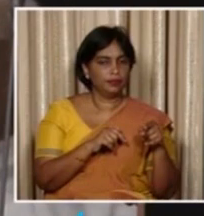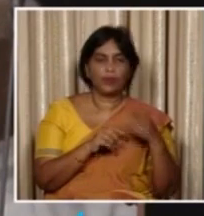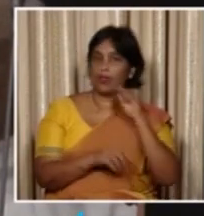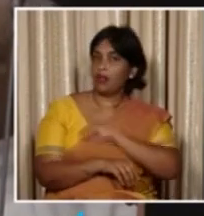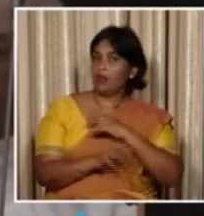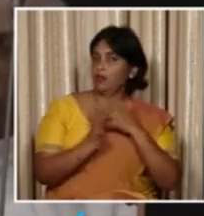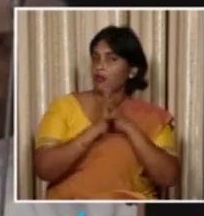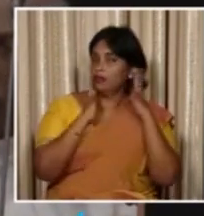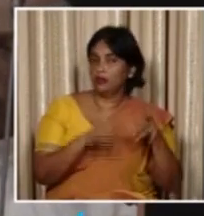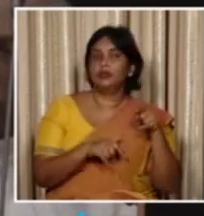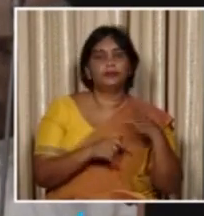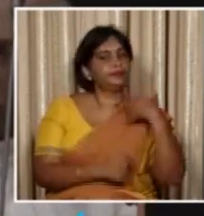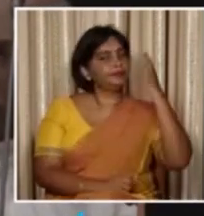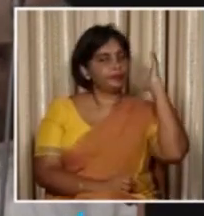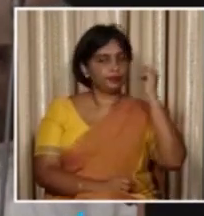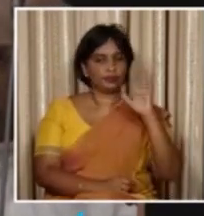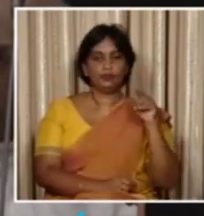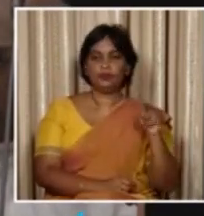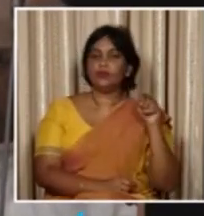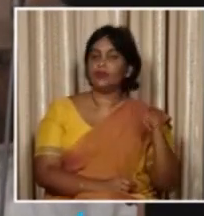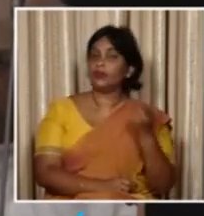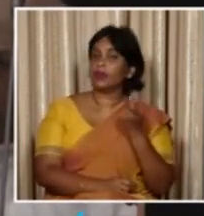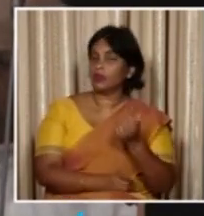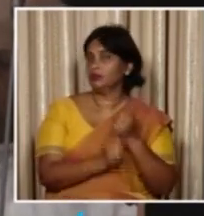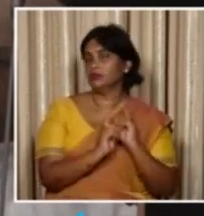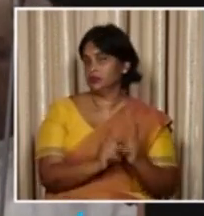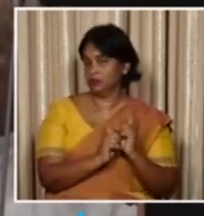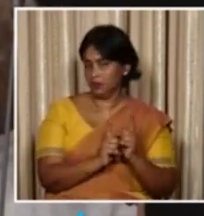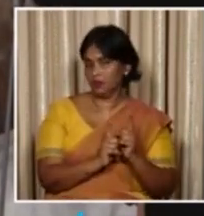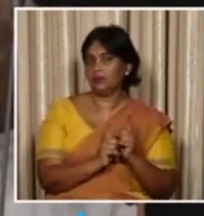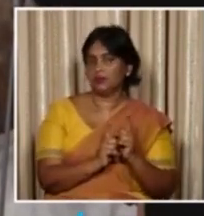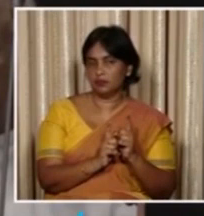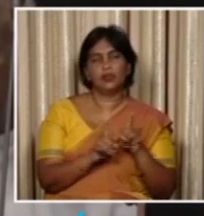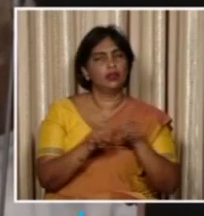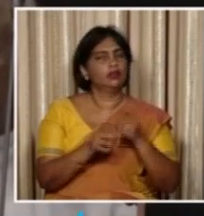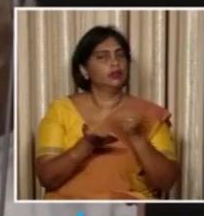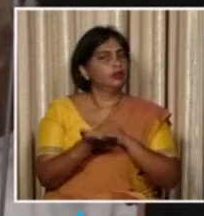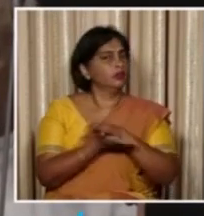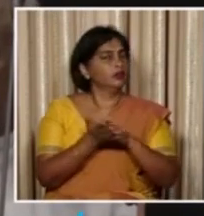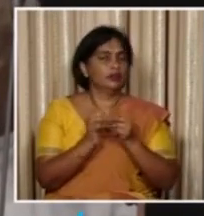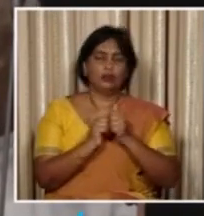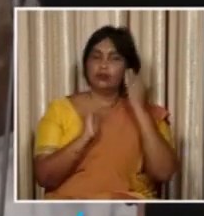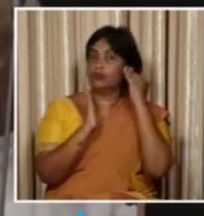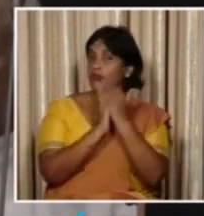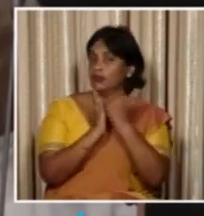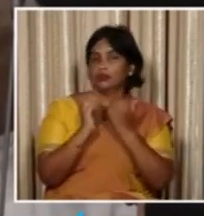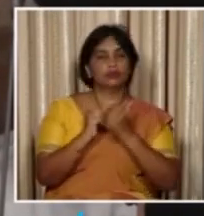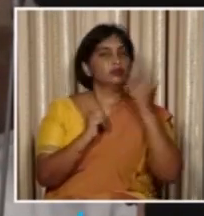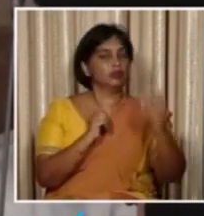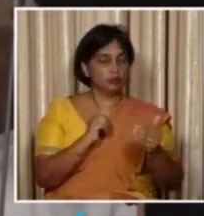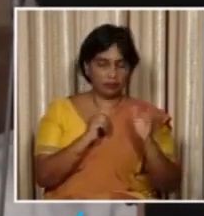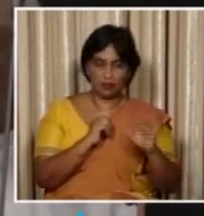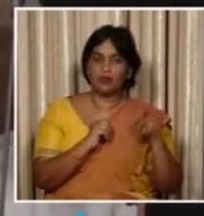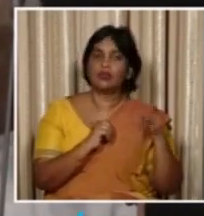ප්‍රතිලාභ රසක් අත්කරගෙන තිබෙනවා. ආර්ථික ස්ථායීකරණ හා ප්‍රතිසාධක වැඩපිළිවෙලෙන්